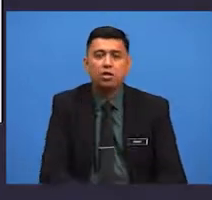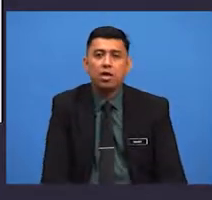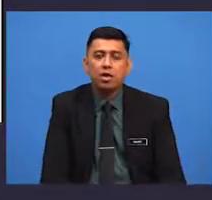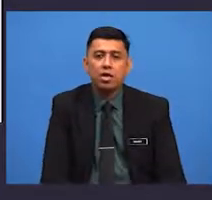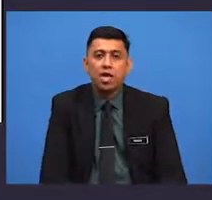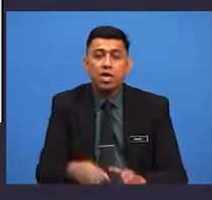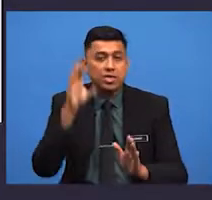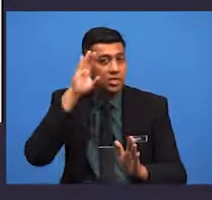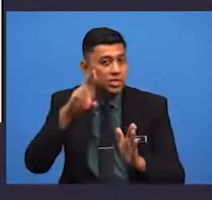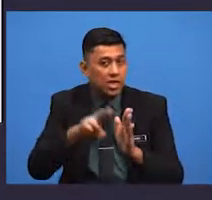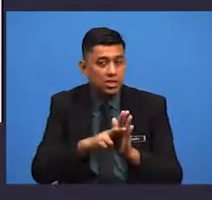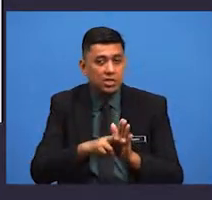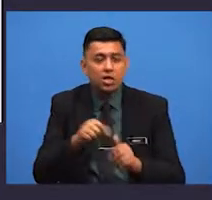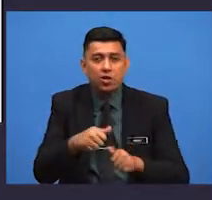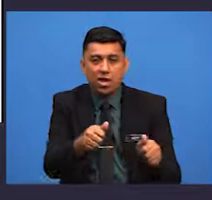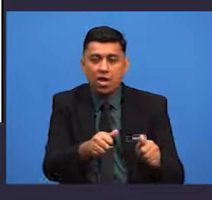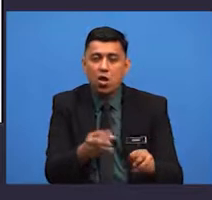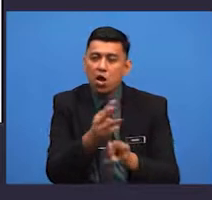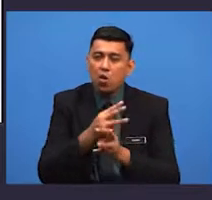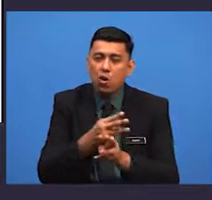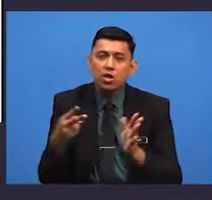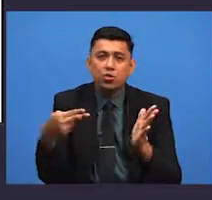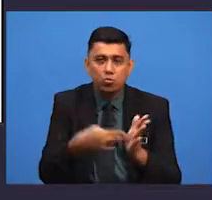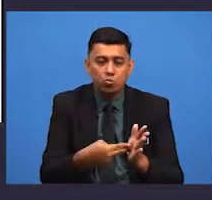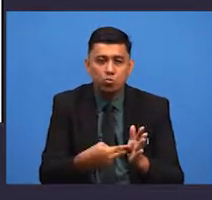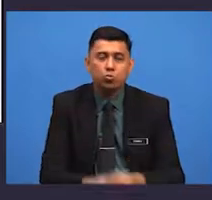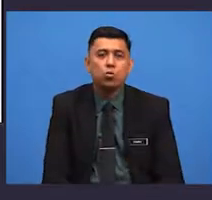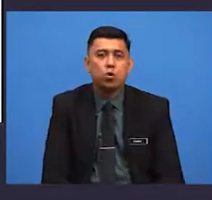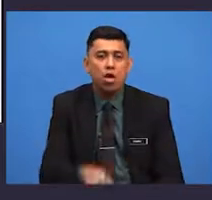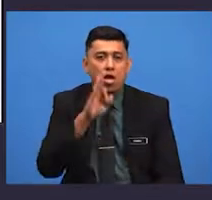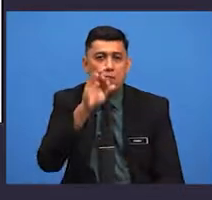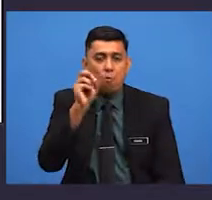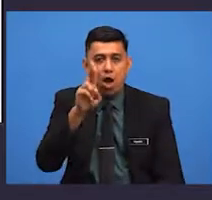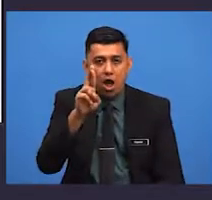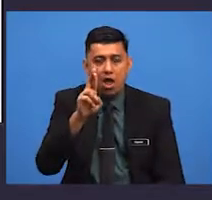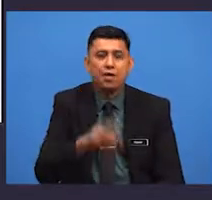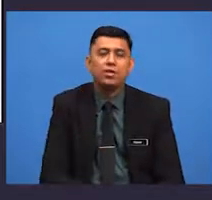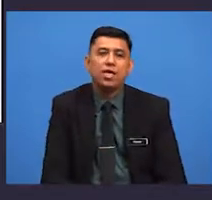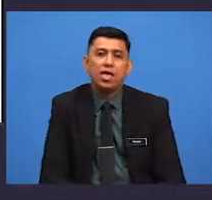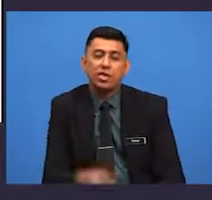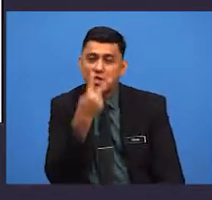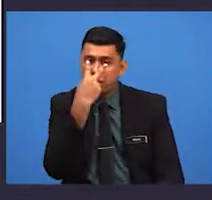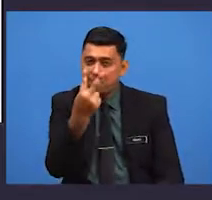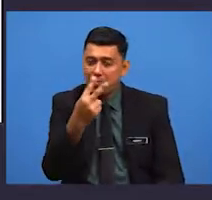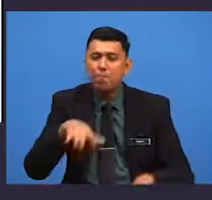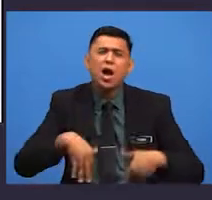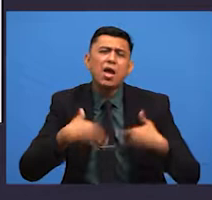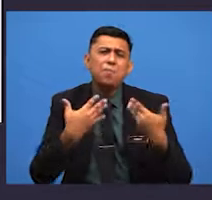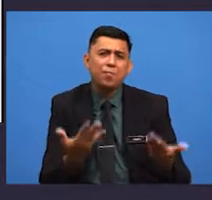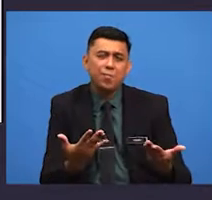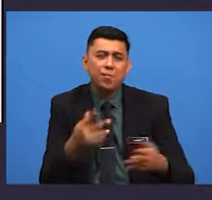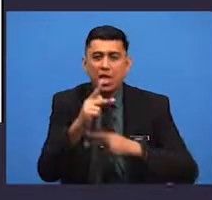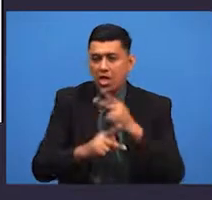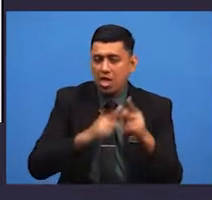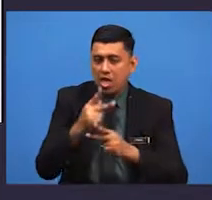carta alir bagi struktur kawalan ulangan untuk for. Kita lihat bagaimana